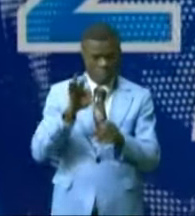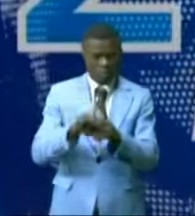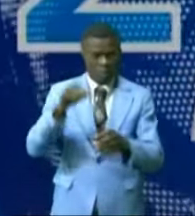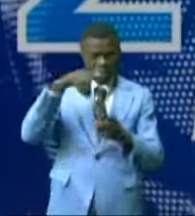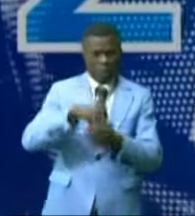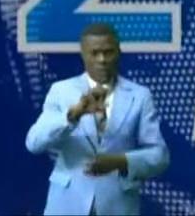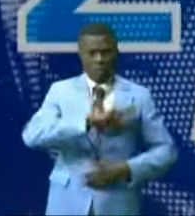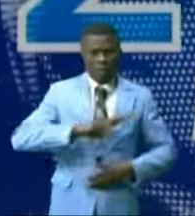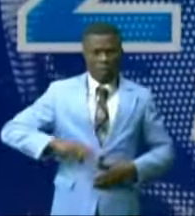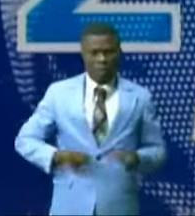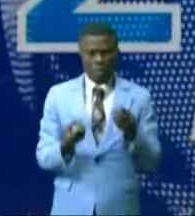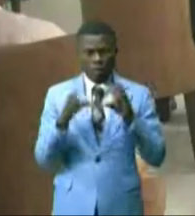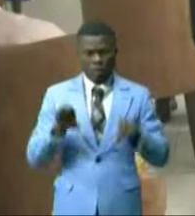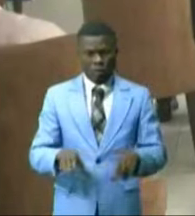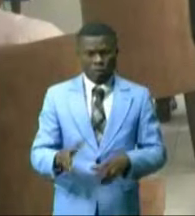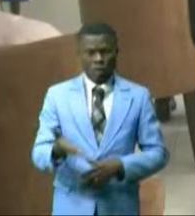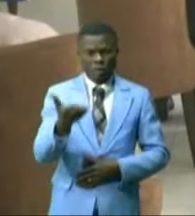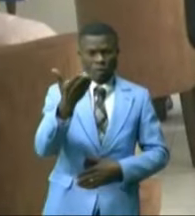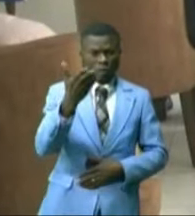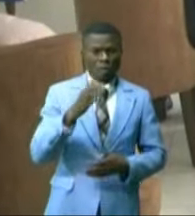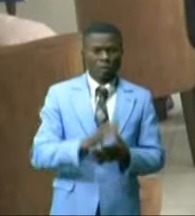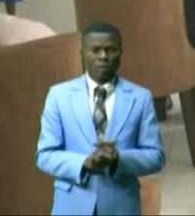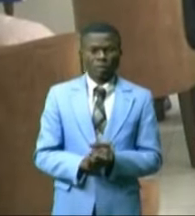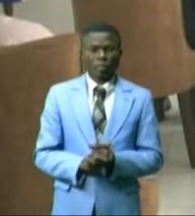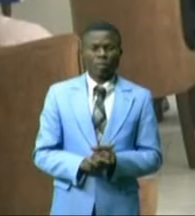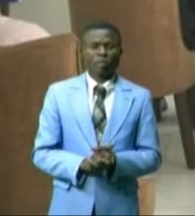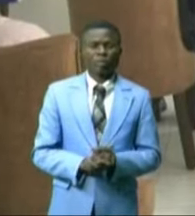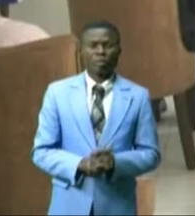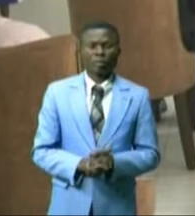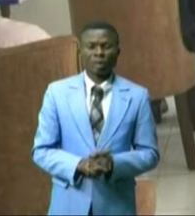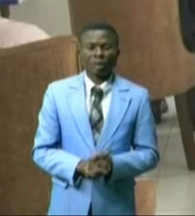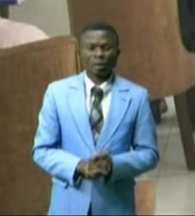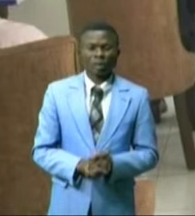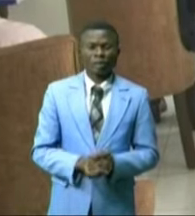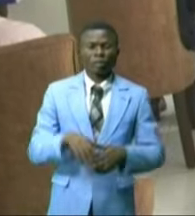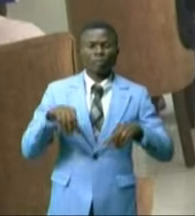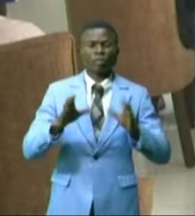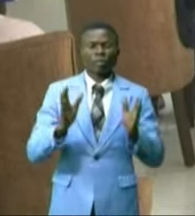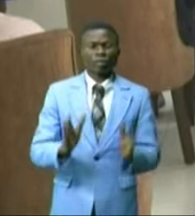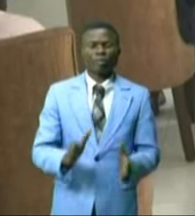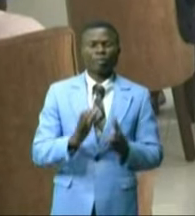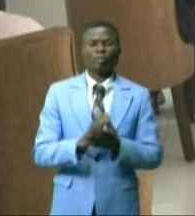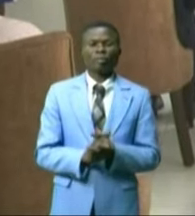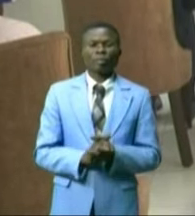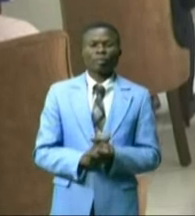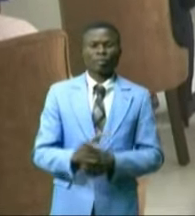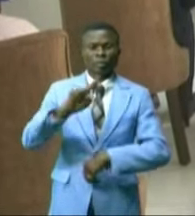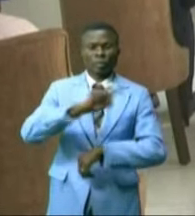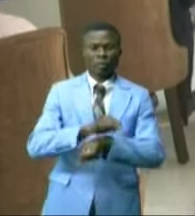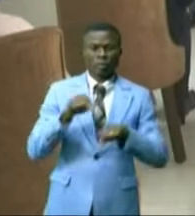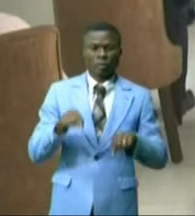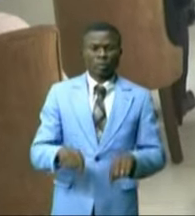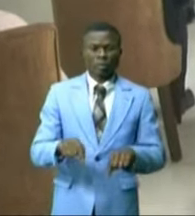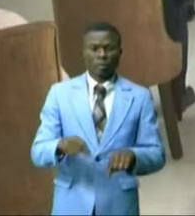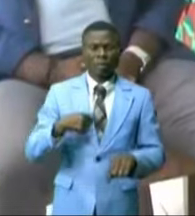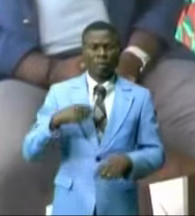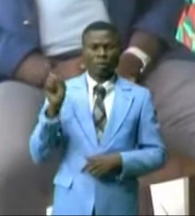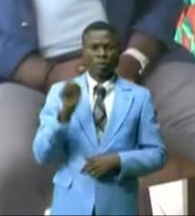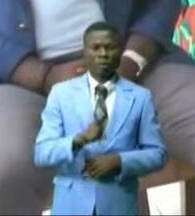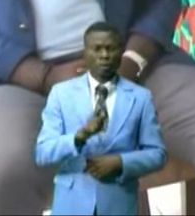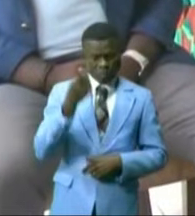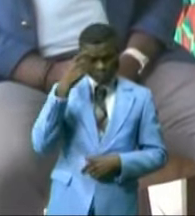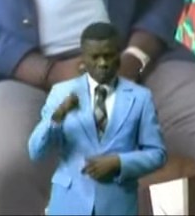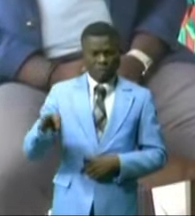République démocratique du Congo. Congolaises, les Congolais, en ce jour, je viens vers